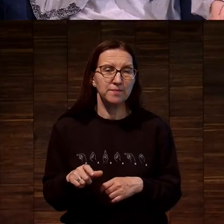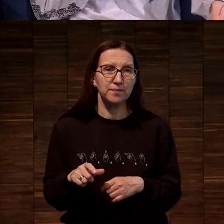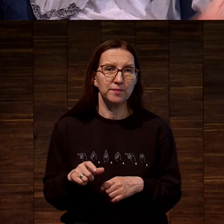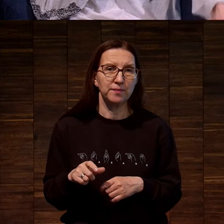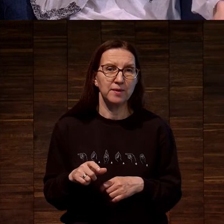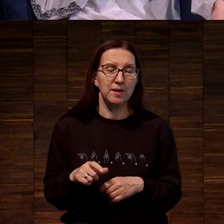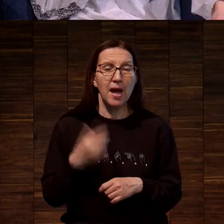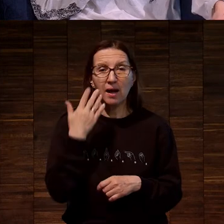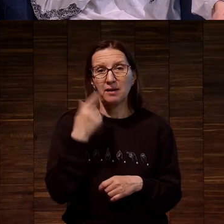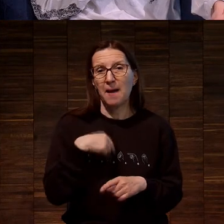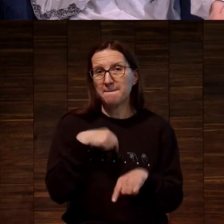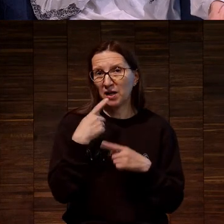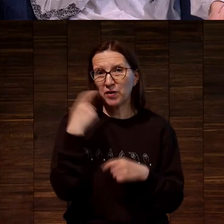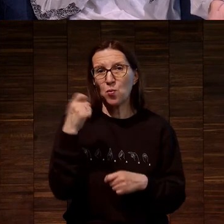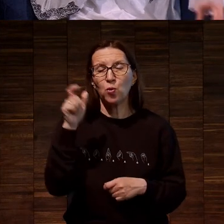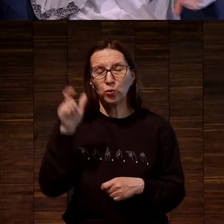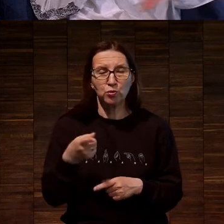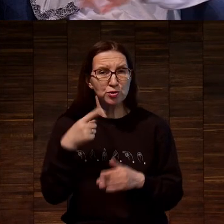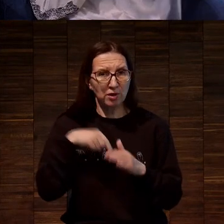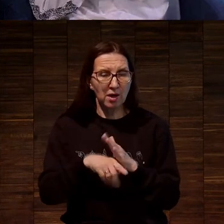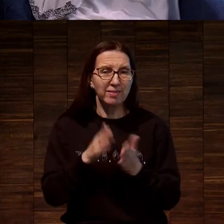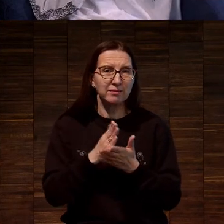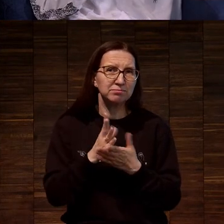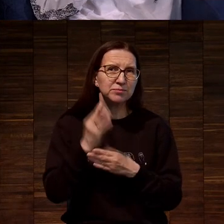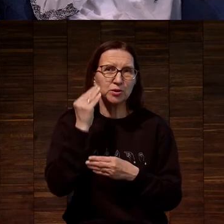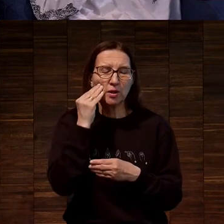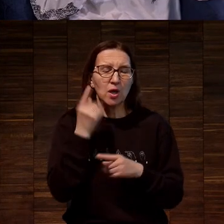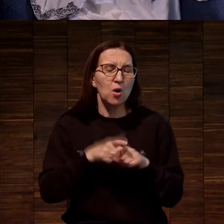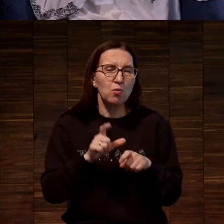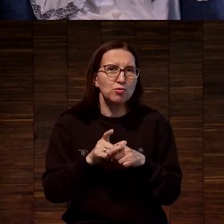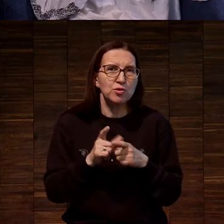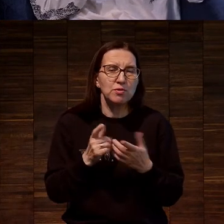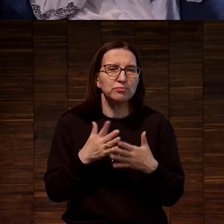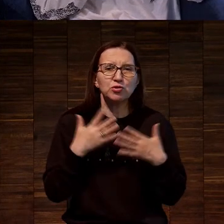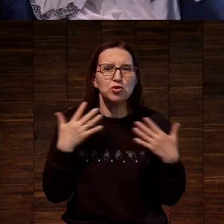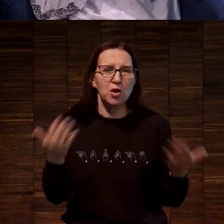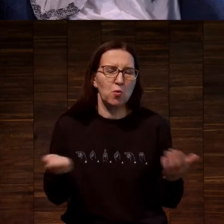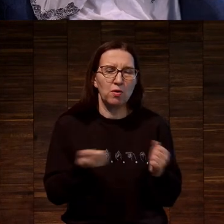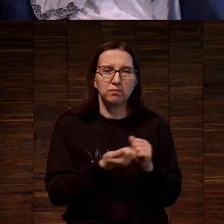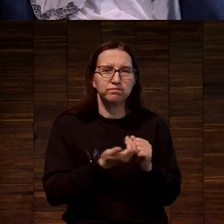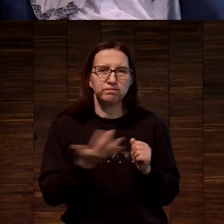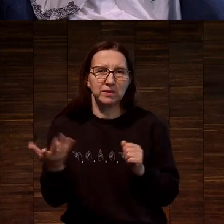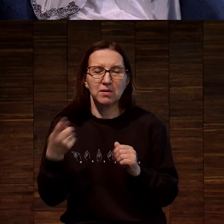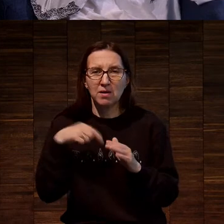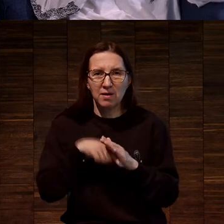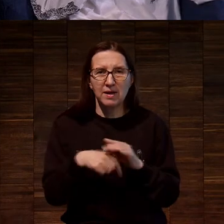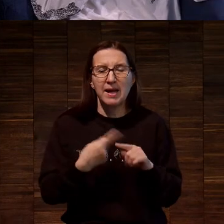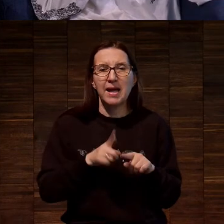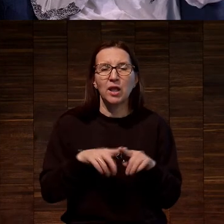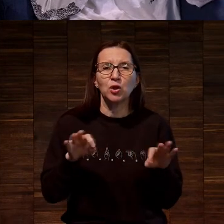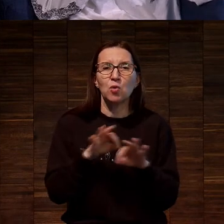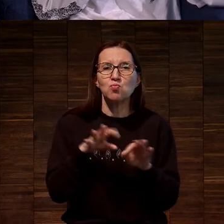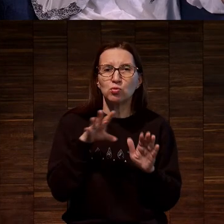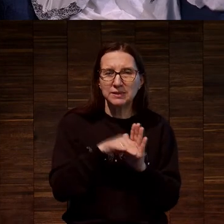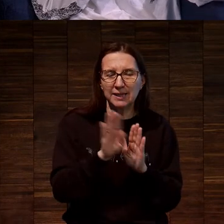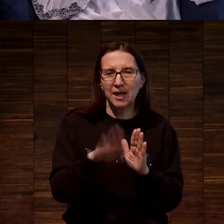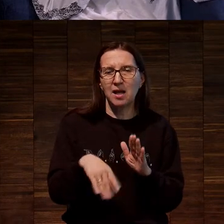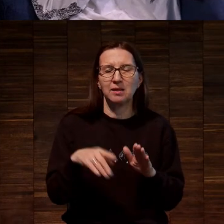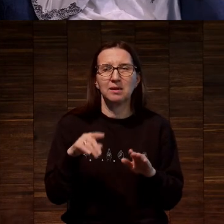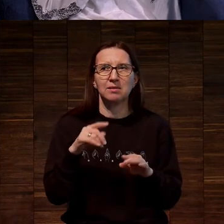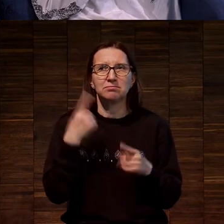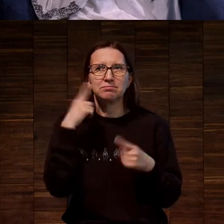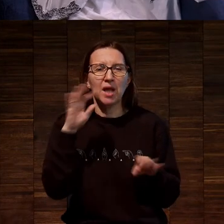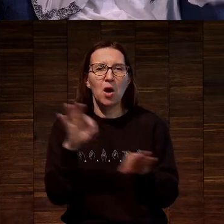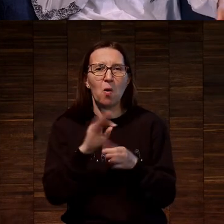художник, когда мы говорим художник, мы на самом деле имеем очень широкое поле понятий. Для нас это и музыканты, и композиторы, и